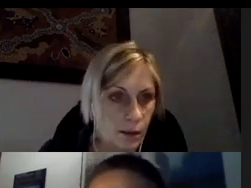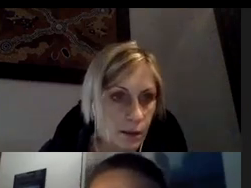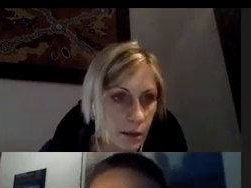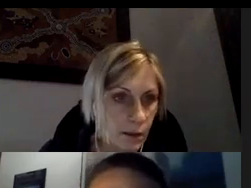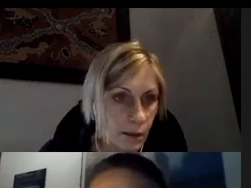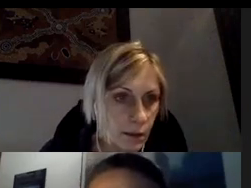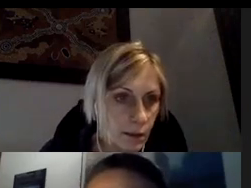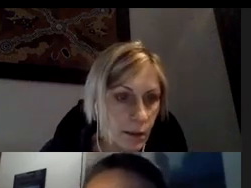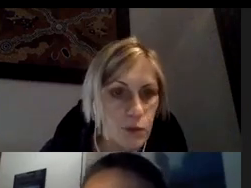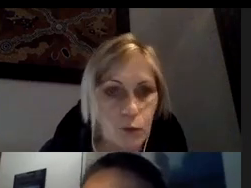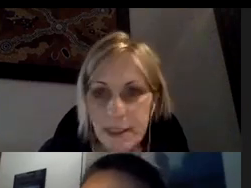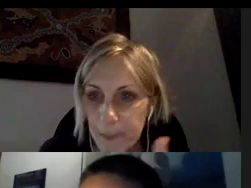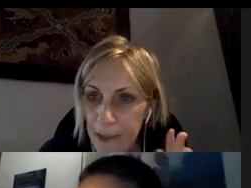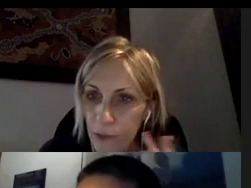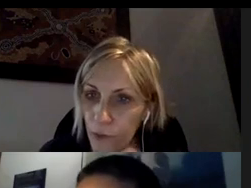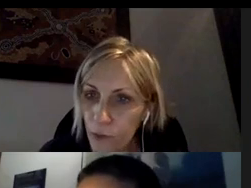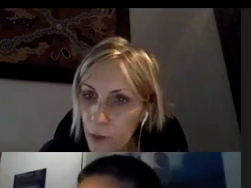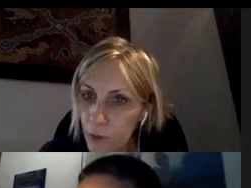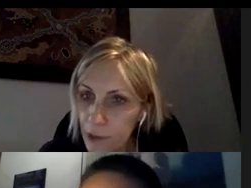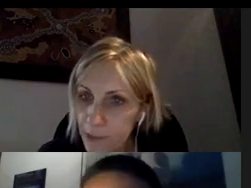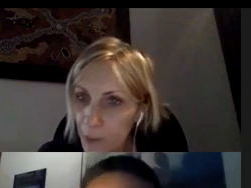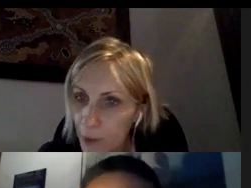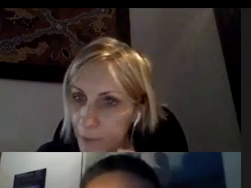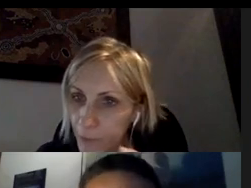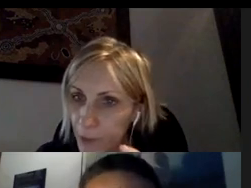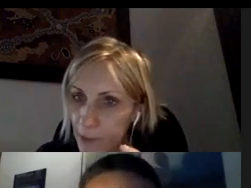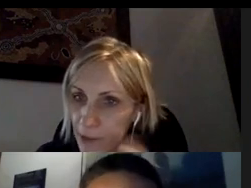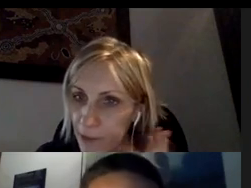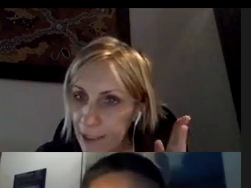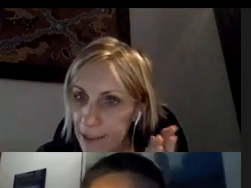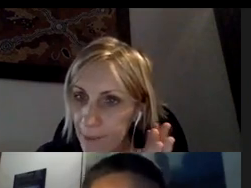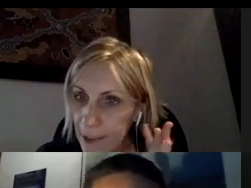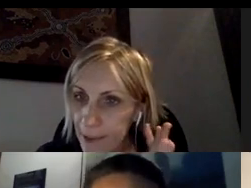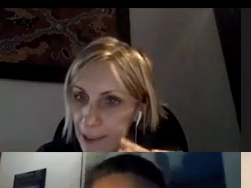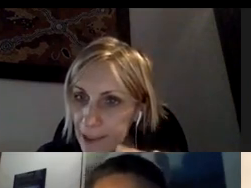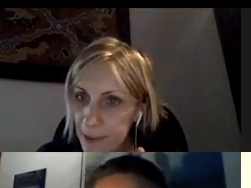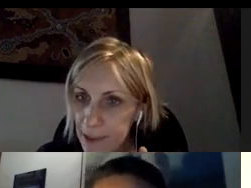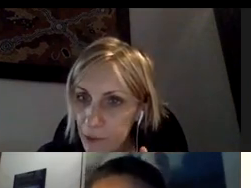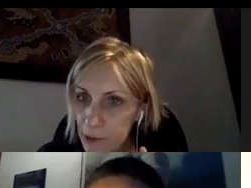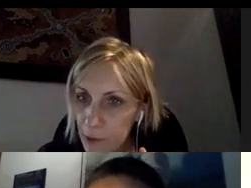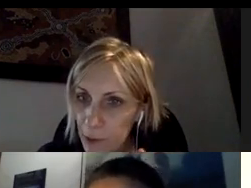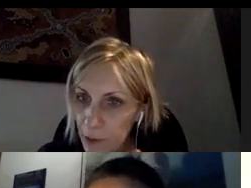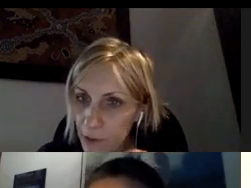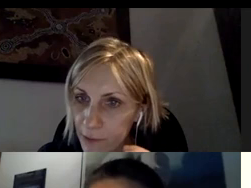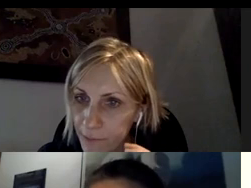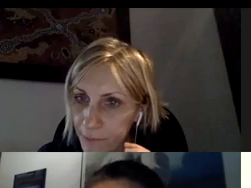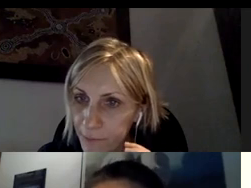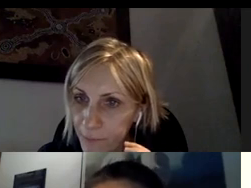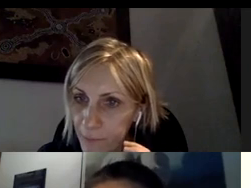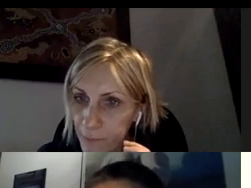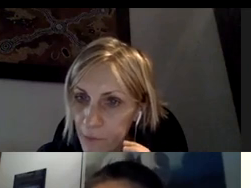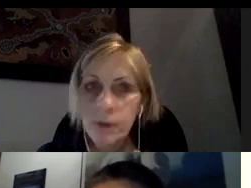Bene, grazie Su questo aspetto vorrebbe intervenire anche Marika Marika Spalletta vuole dire qualcosa?